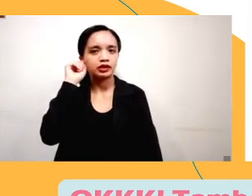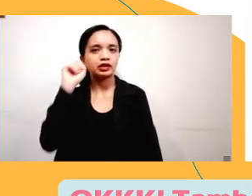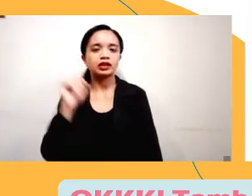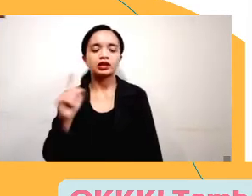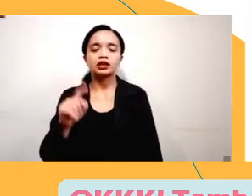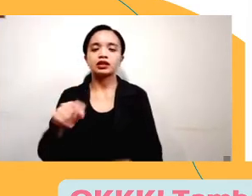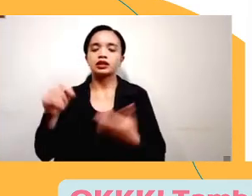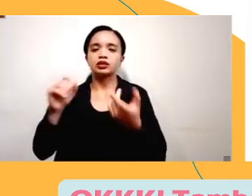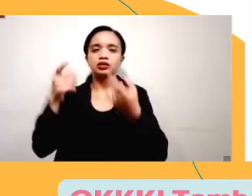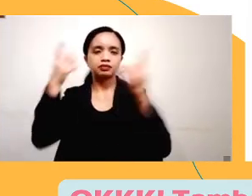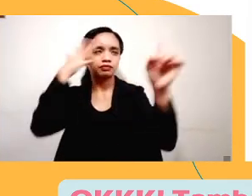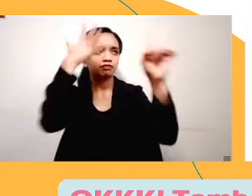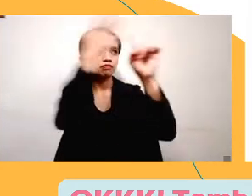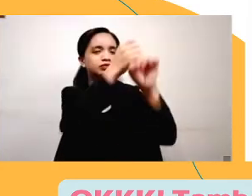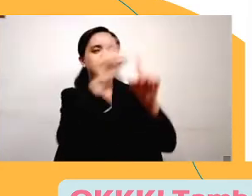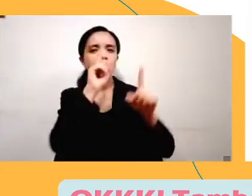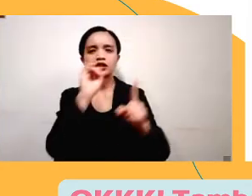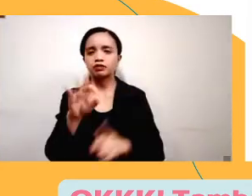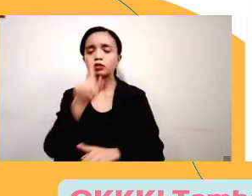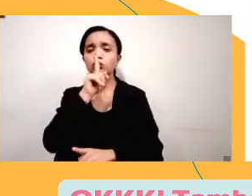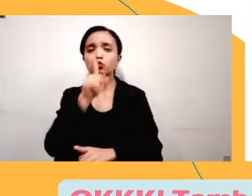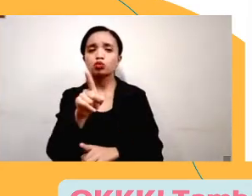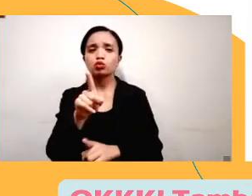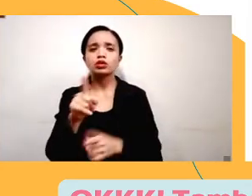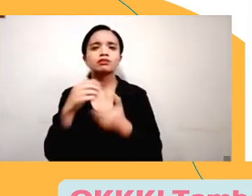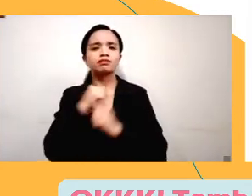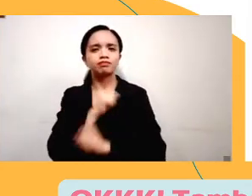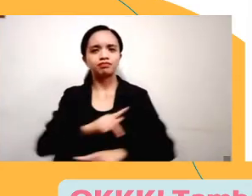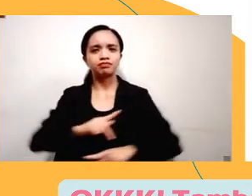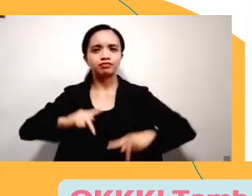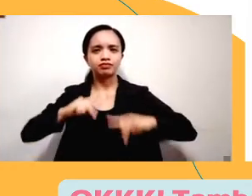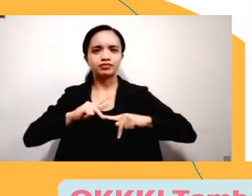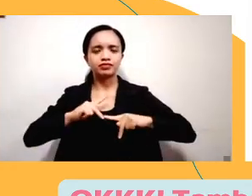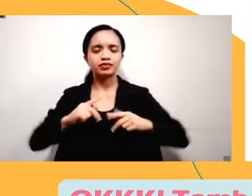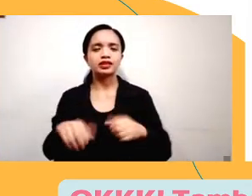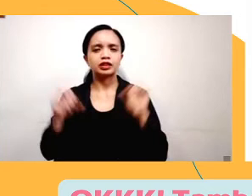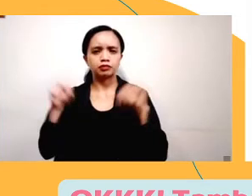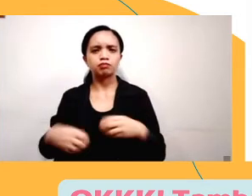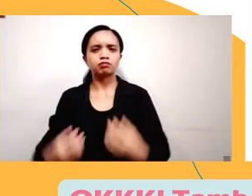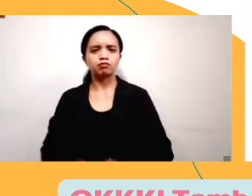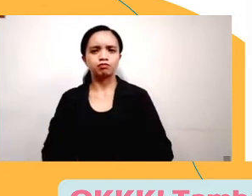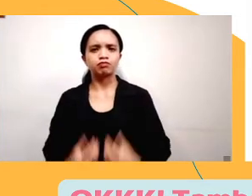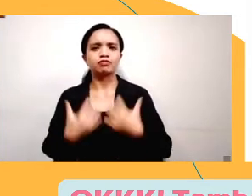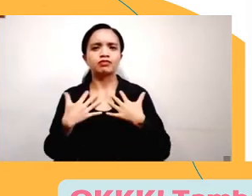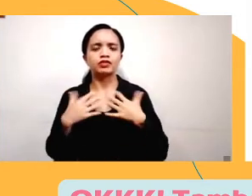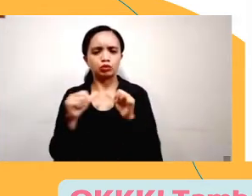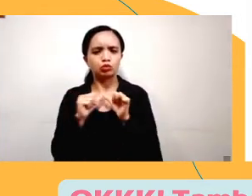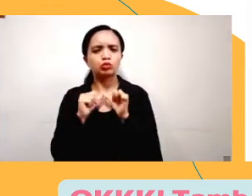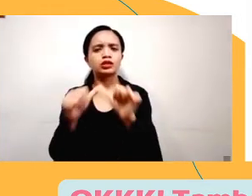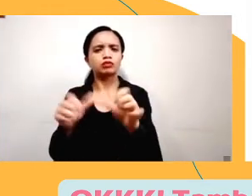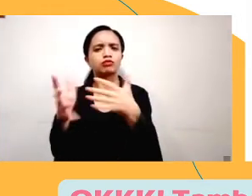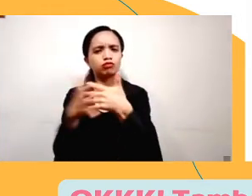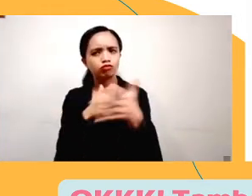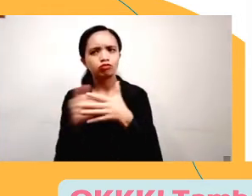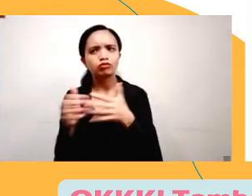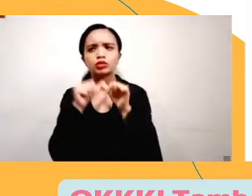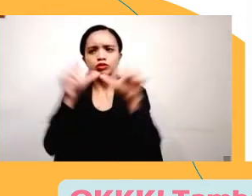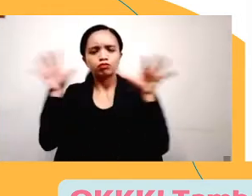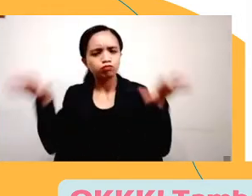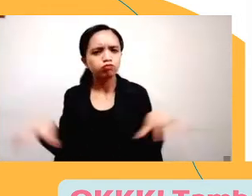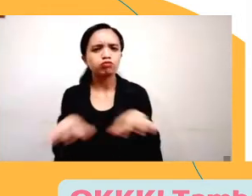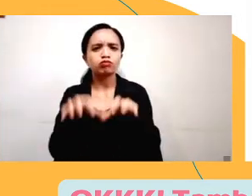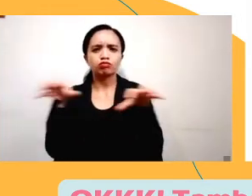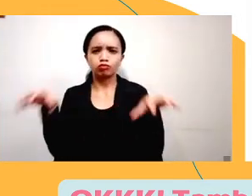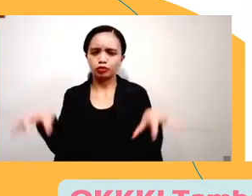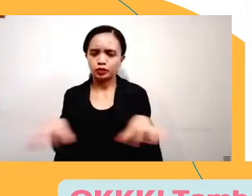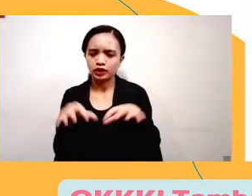natin, kung na-appreciate natin yun, mas lalo din tayong mamamotivate, no? To keep on doing, to keep on working hard para dun sa